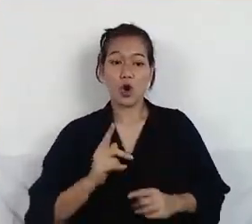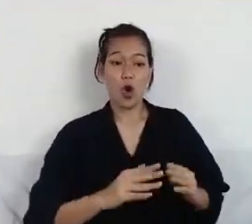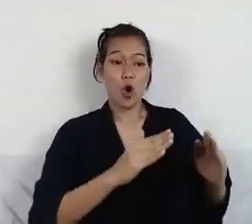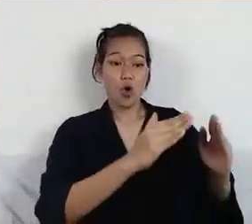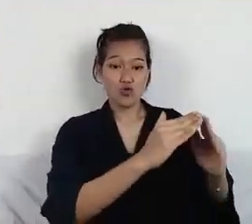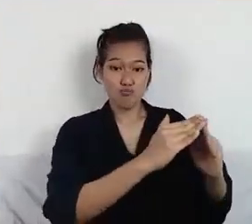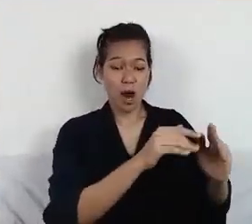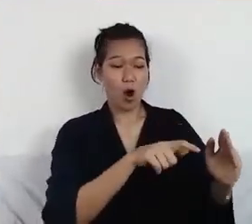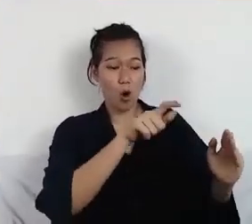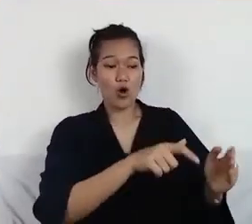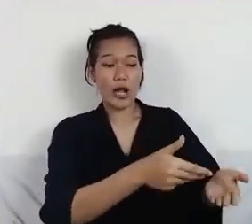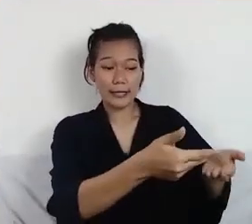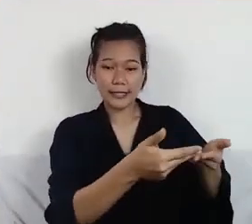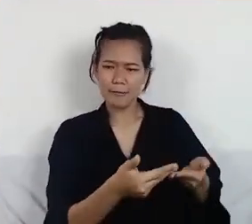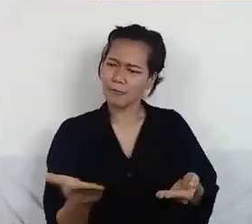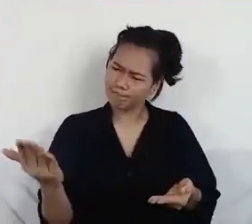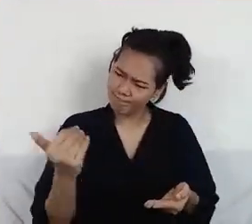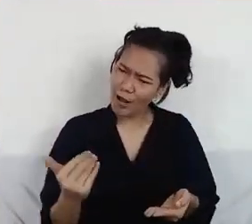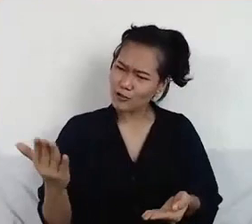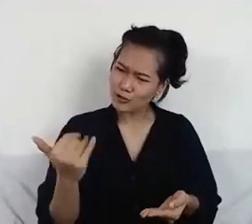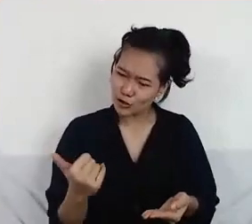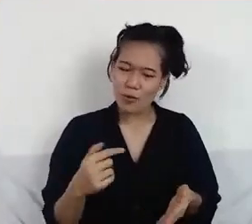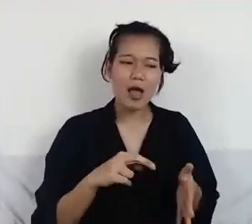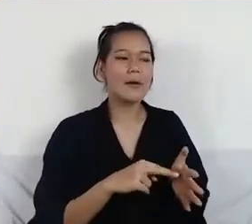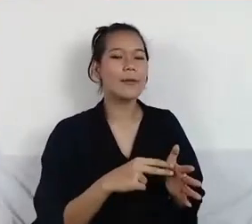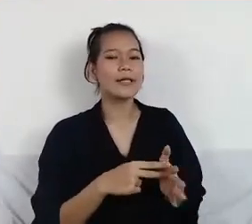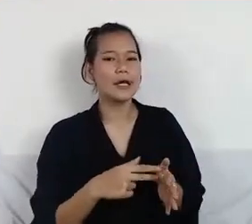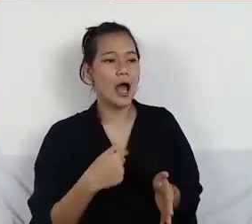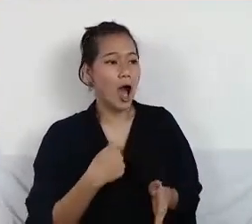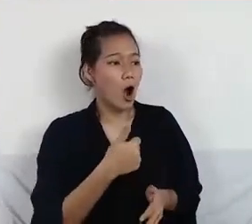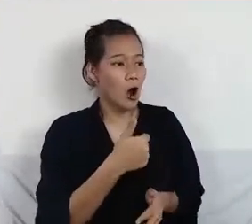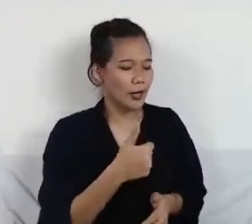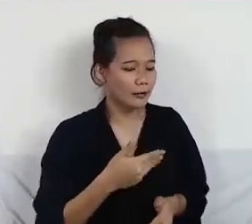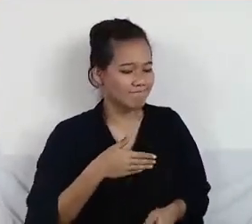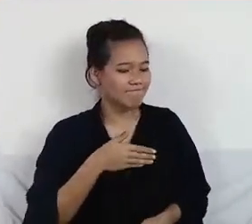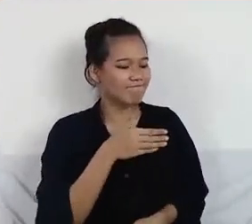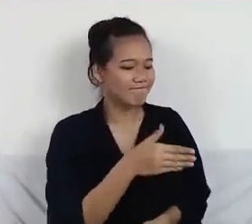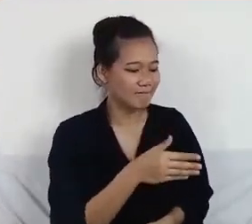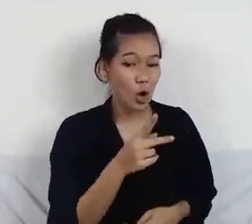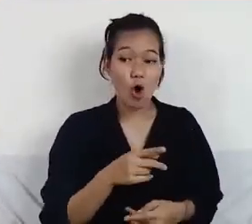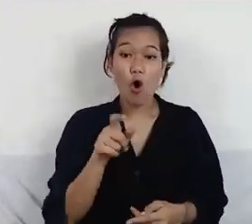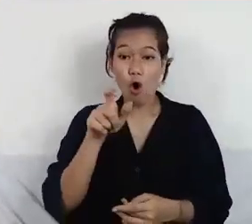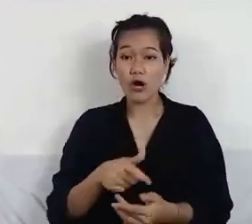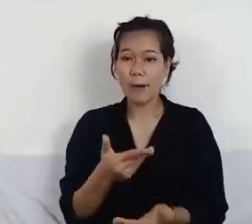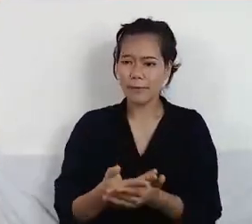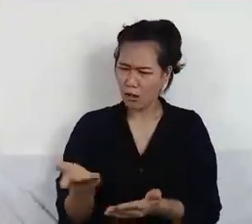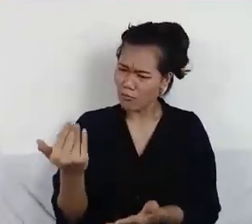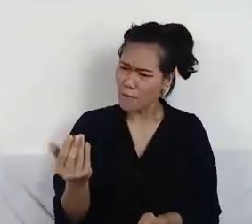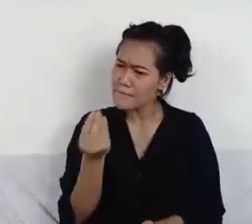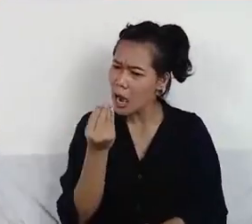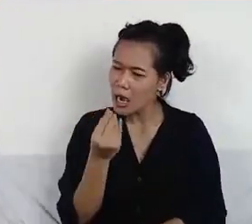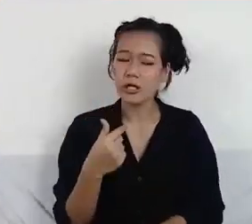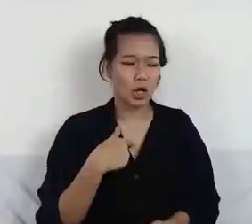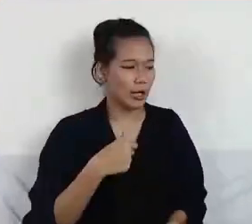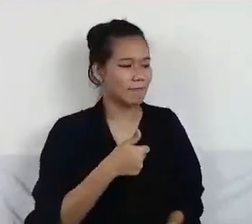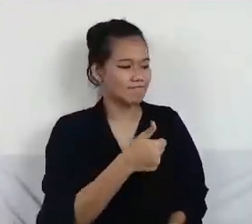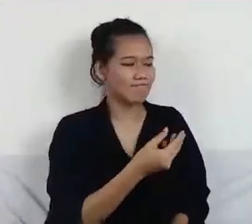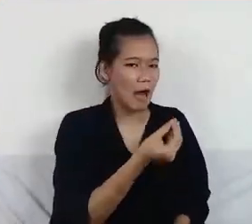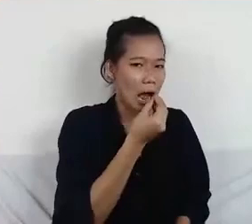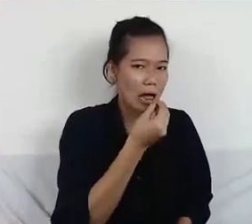kamu, masuklah. Dan ketika kamu disuruh makan, makanlah. Tetapi jangan